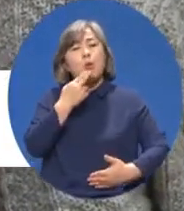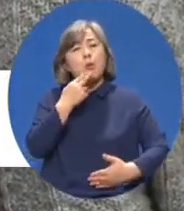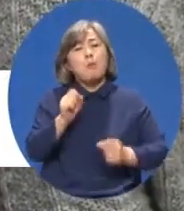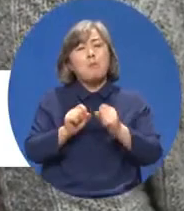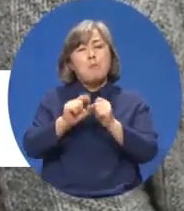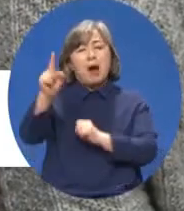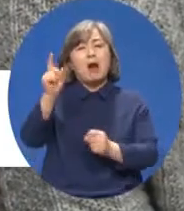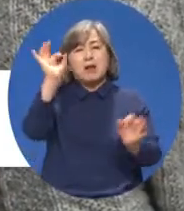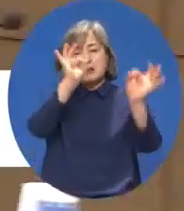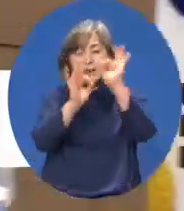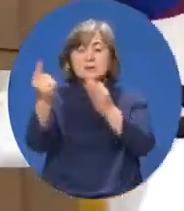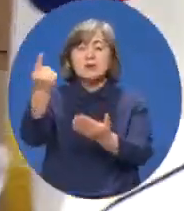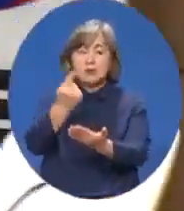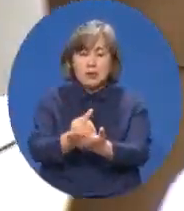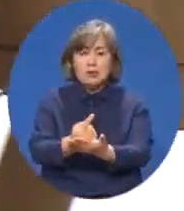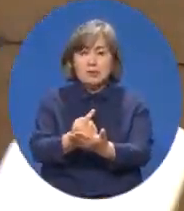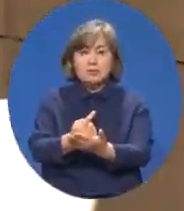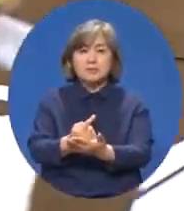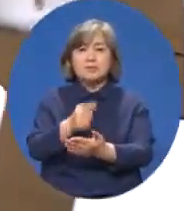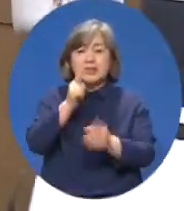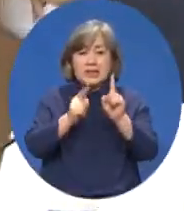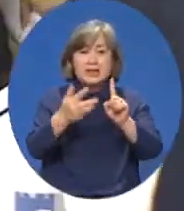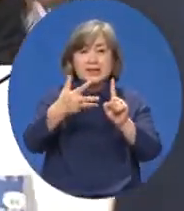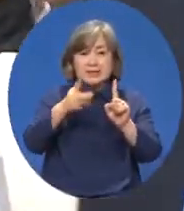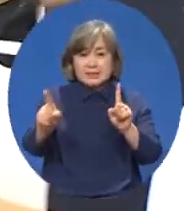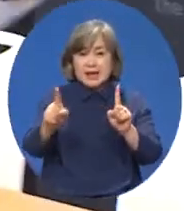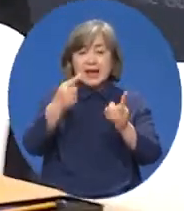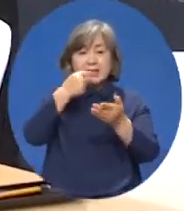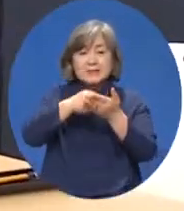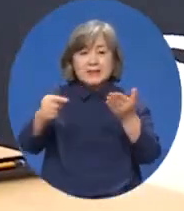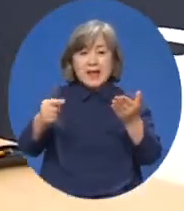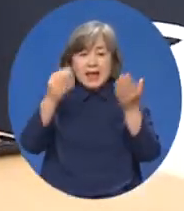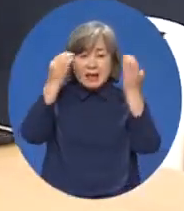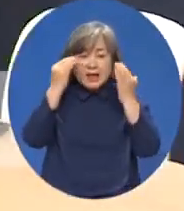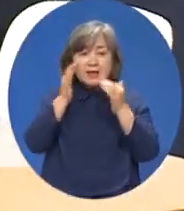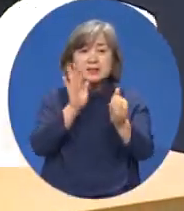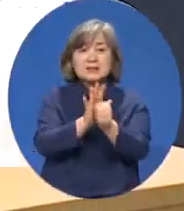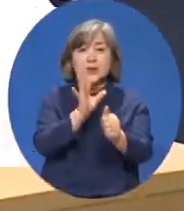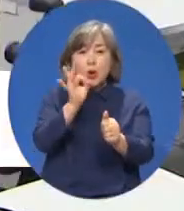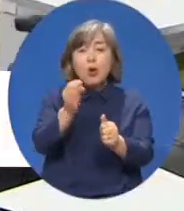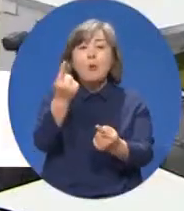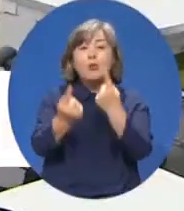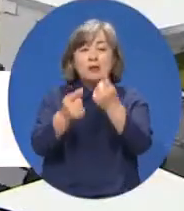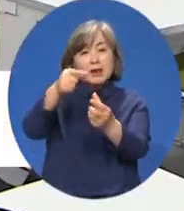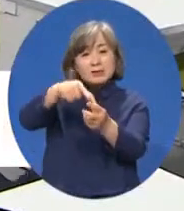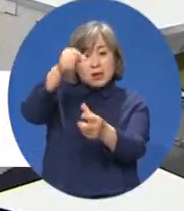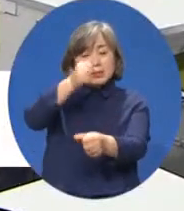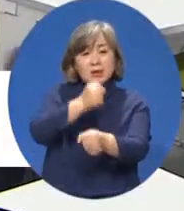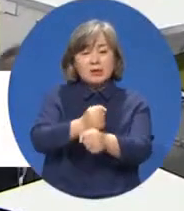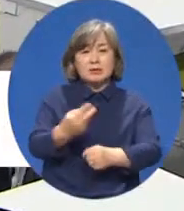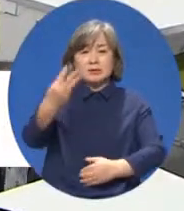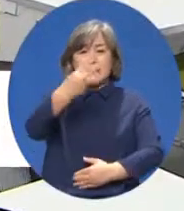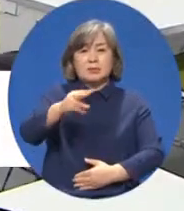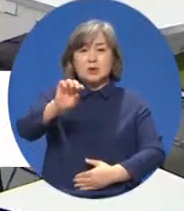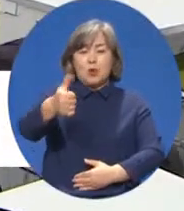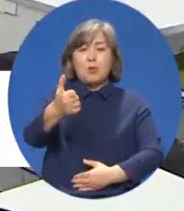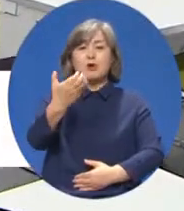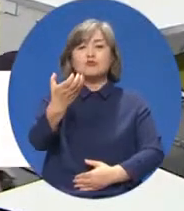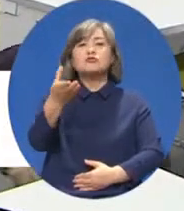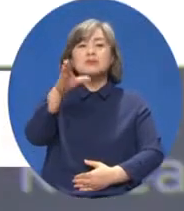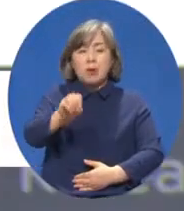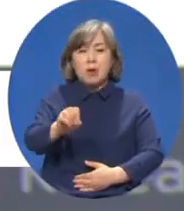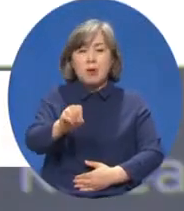많이 찾아오시더라고요. 1차 재난지원과 달리 선택적 지원을 한다며 3,590억 원을